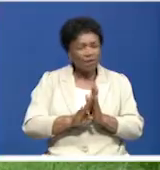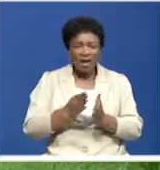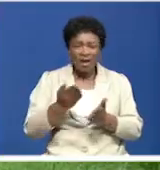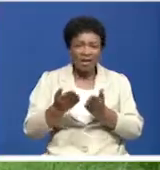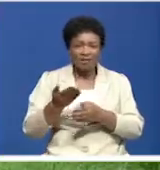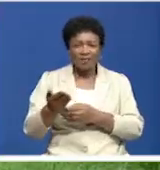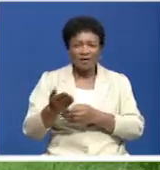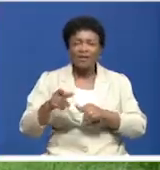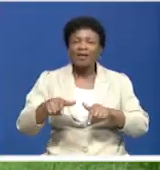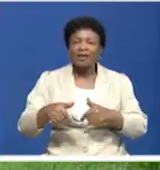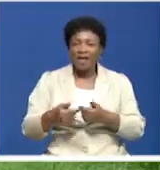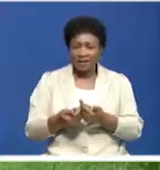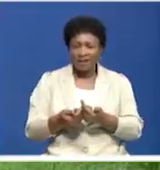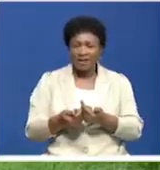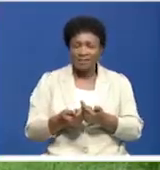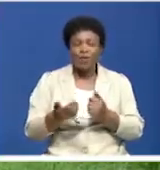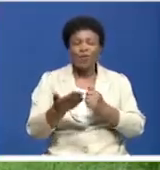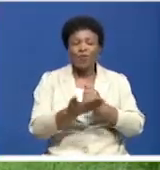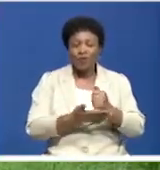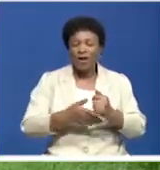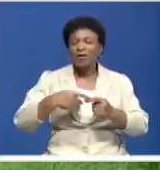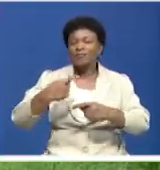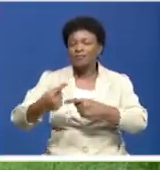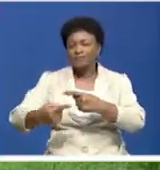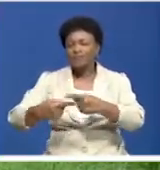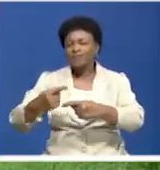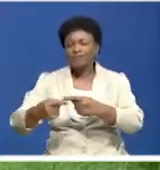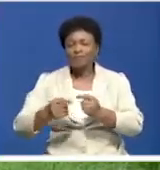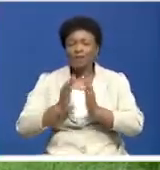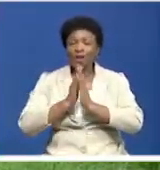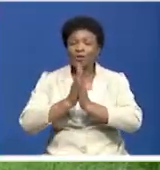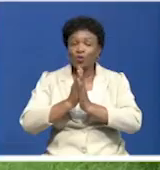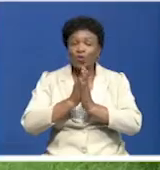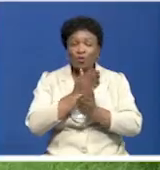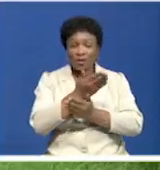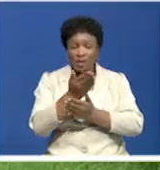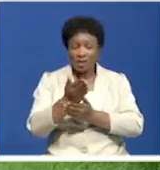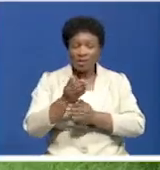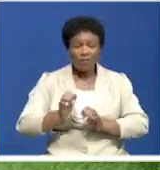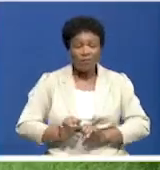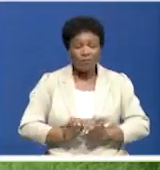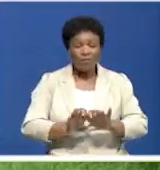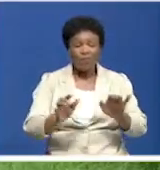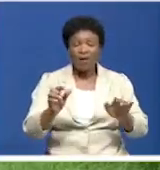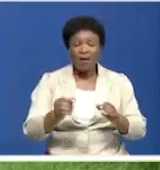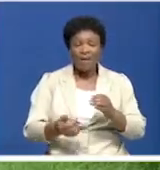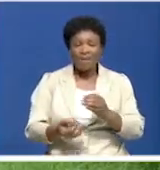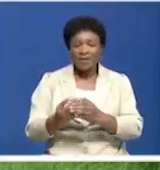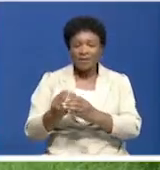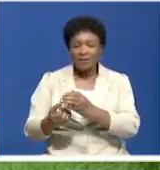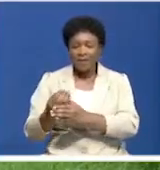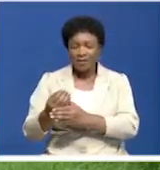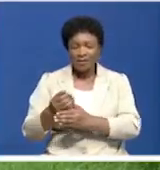nimurad uvi upo kwa hio naashiida amini kW